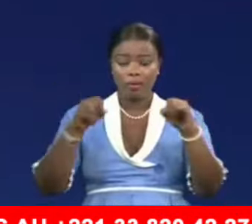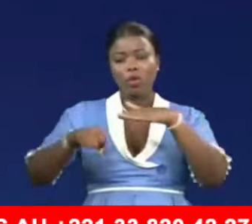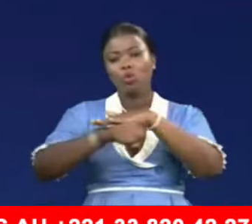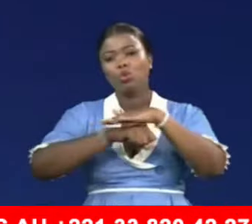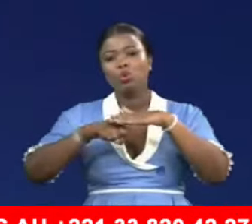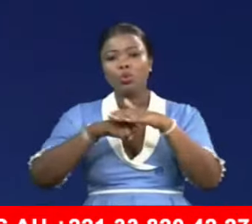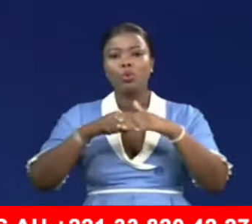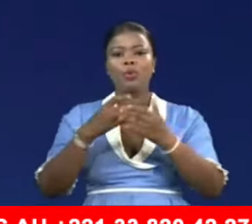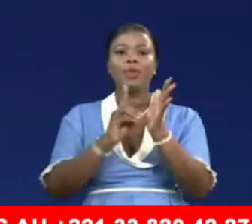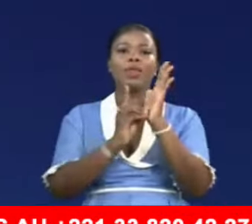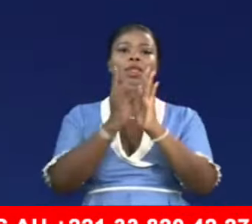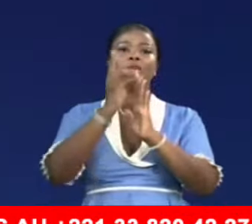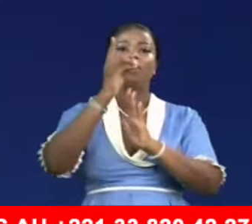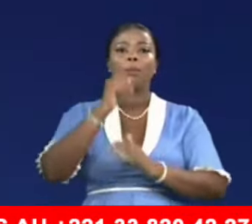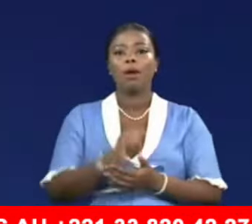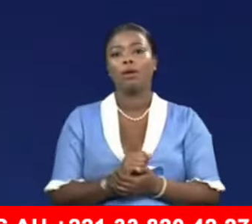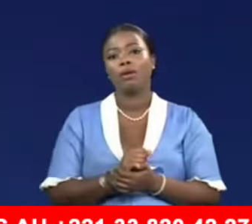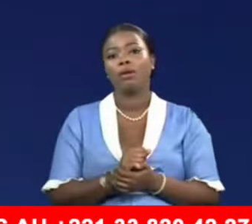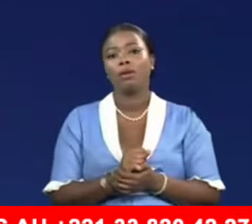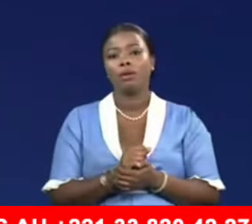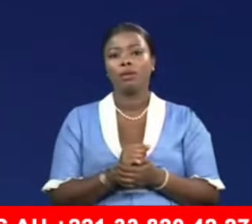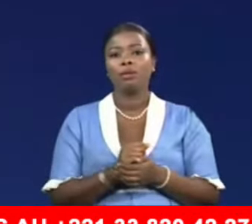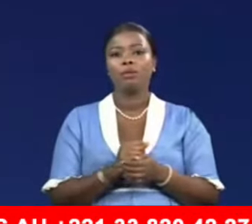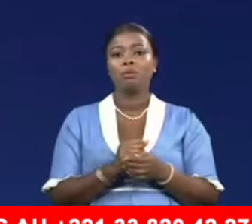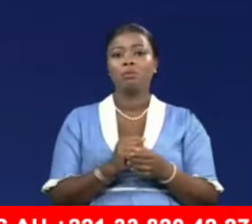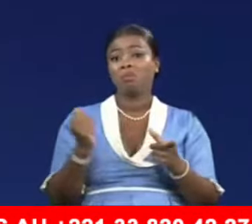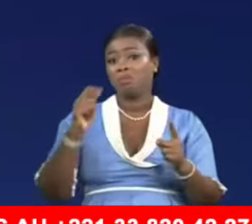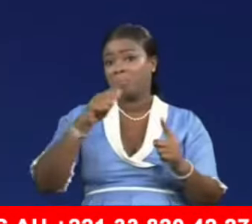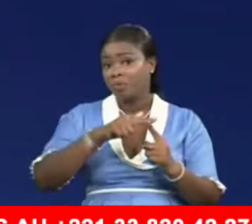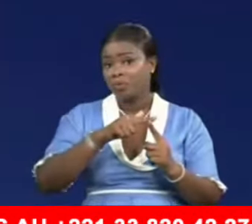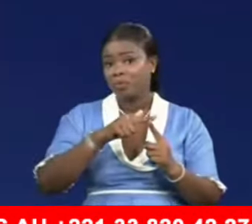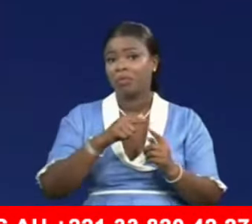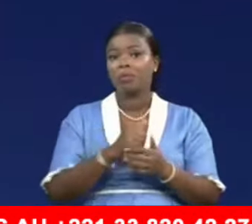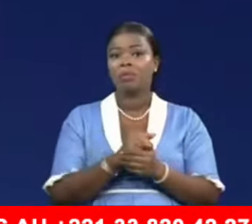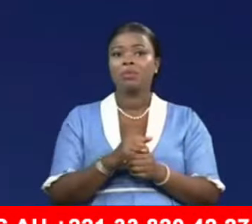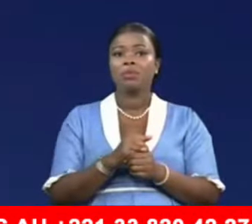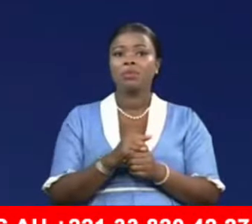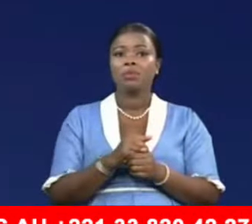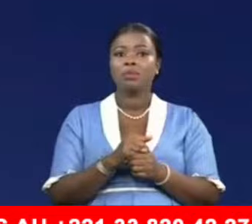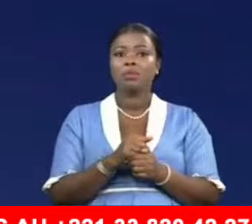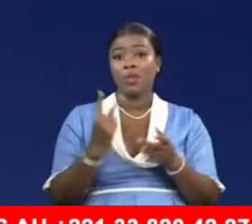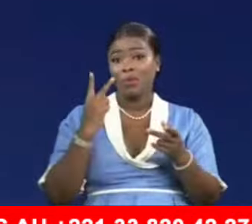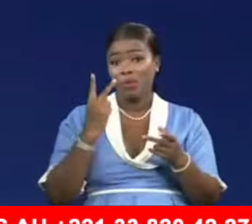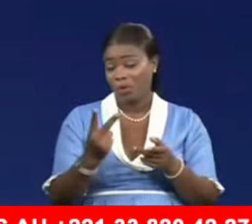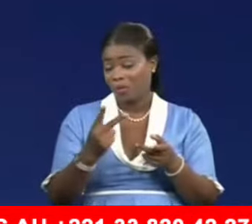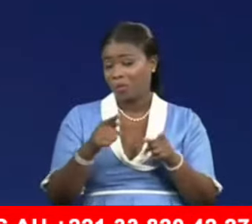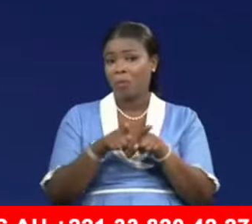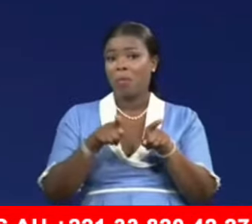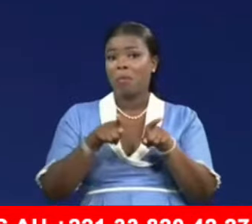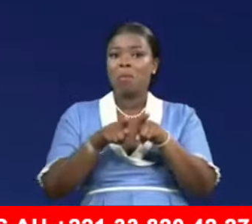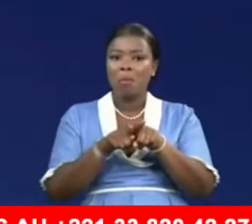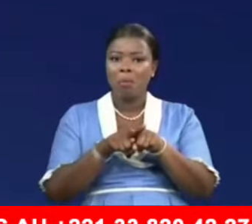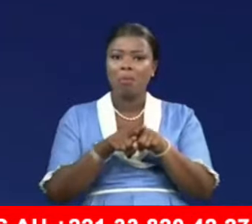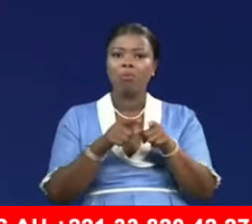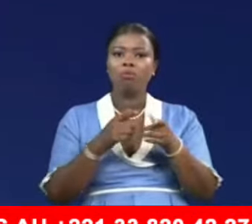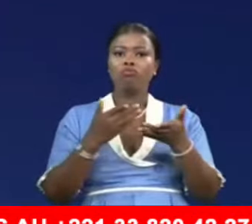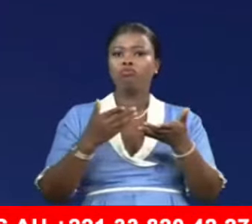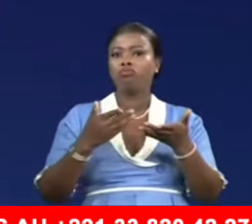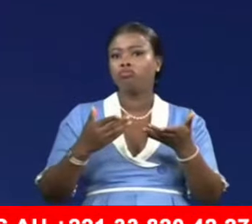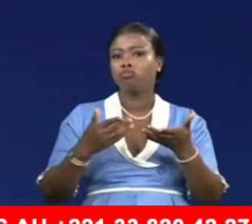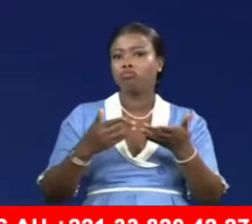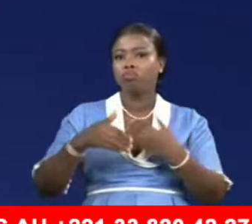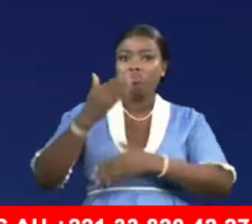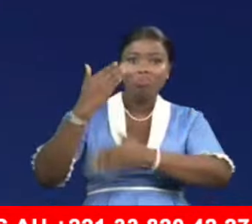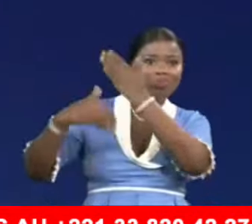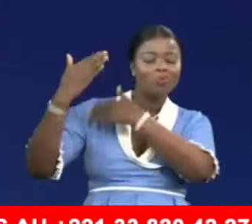a maintenu à la lisière des trajectoires vertueuses qu'il nous incompé d'emprunter ces dernières